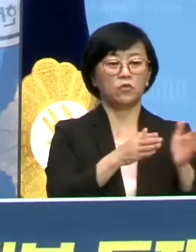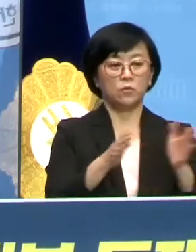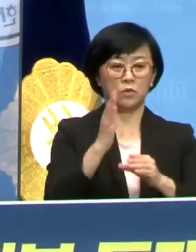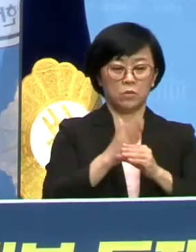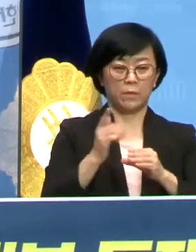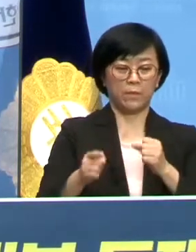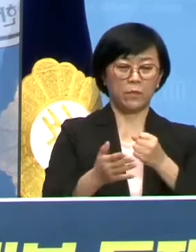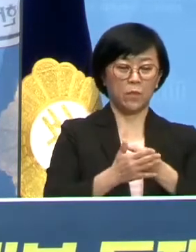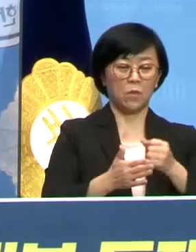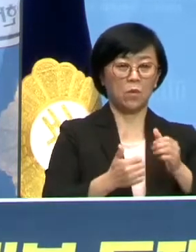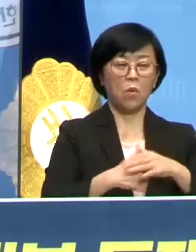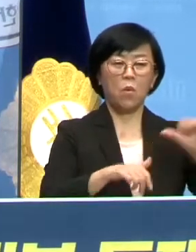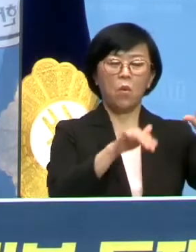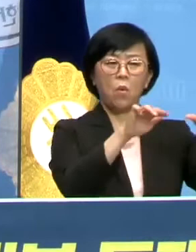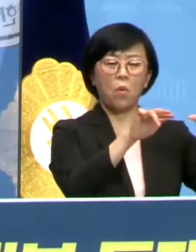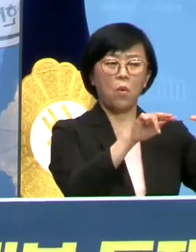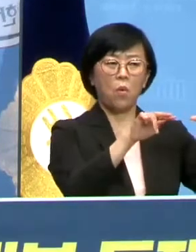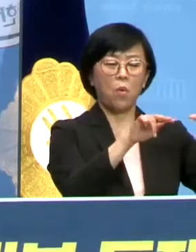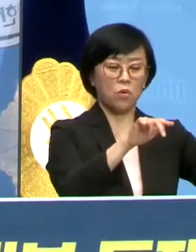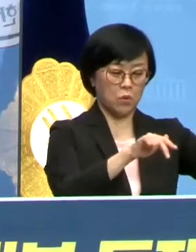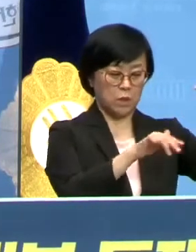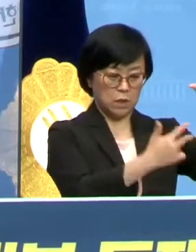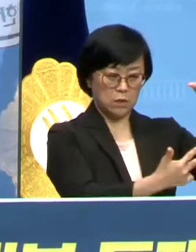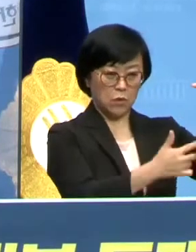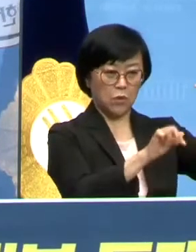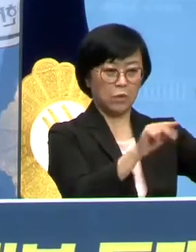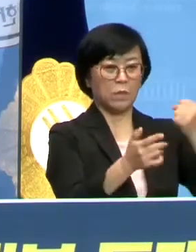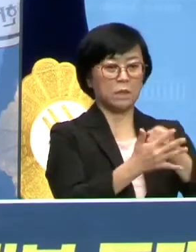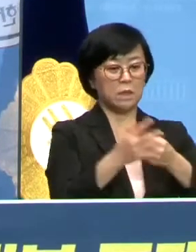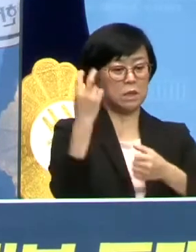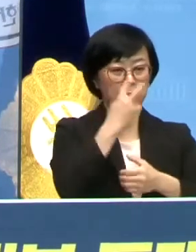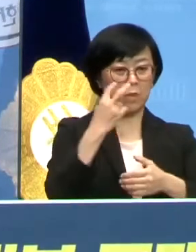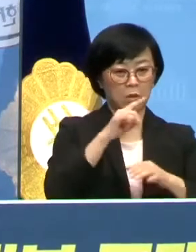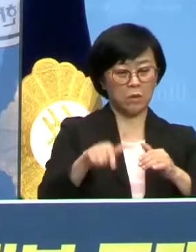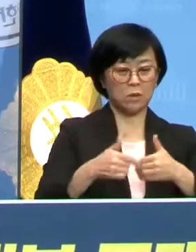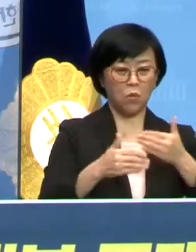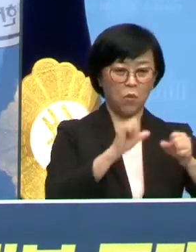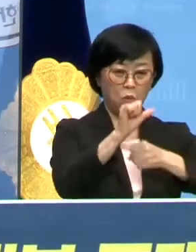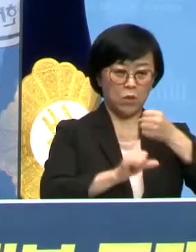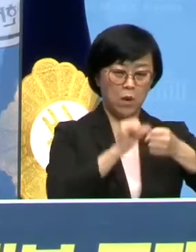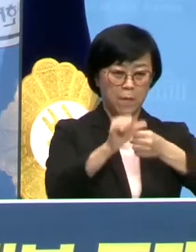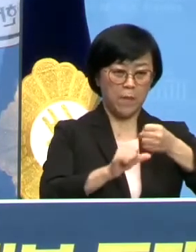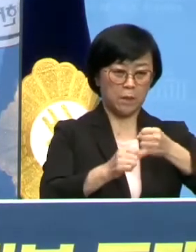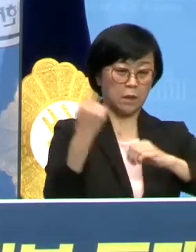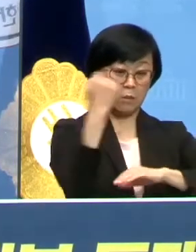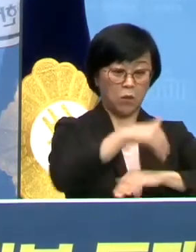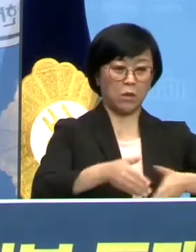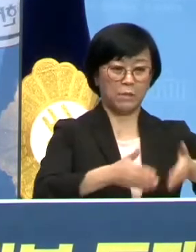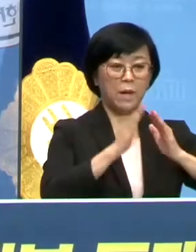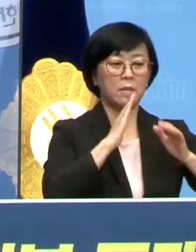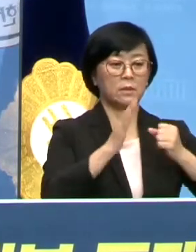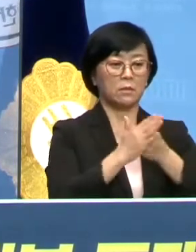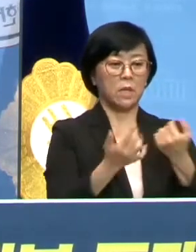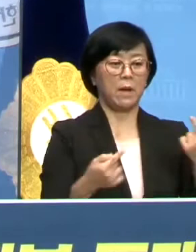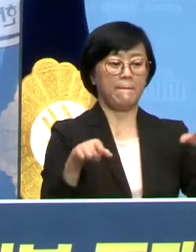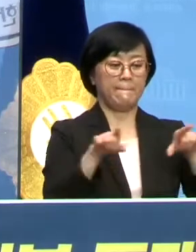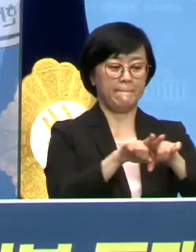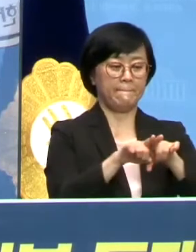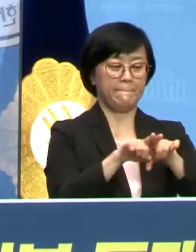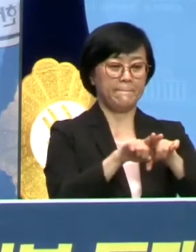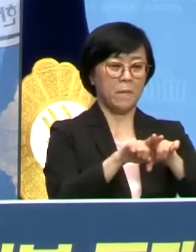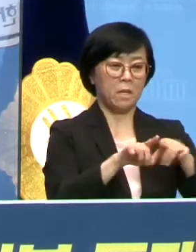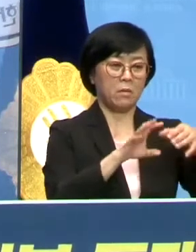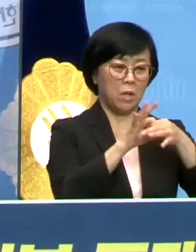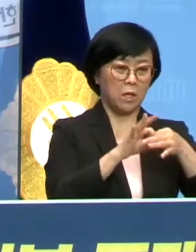또한 해당 불로 조에서 9 7조에 따르면 그 위원회를 통해 심의를 거쳐 5년마다 기본계획을 수립하도록 규정하고 있습니다 더불어 이와 관련된